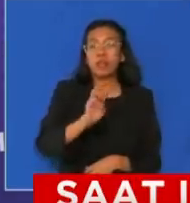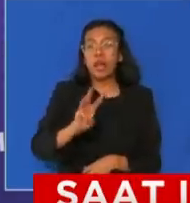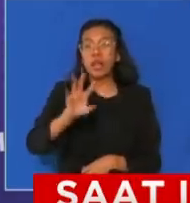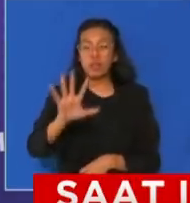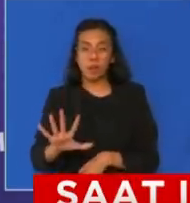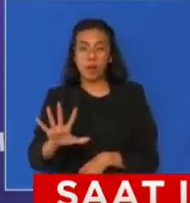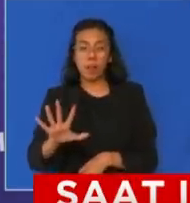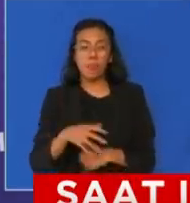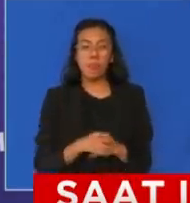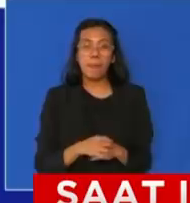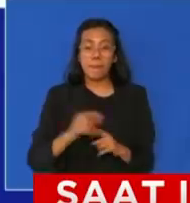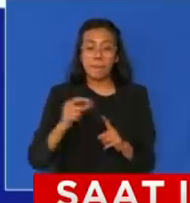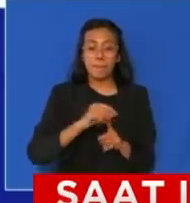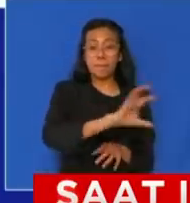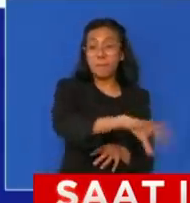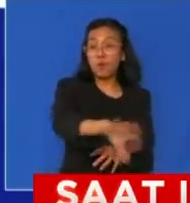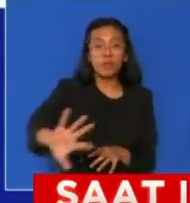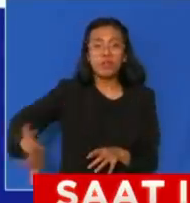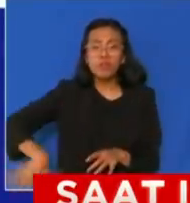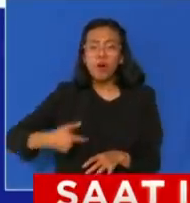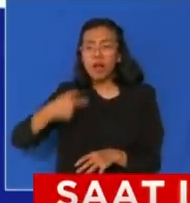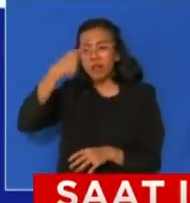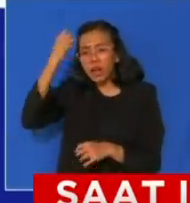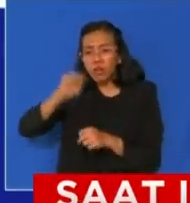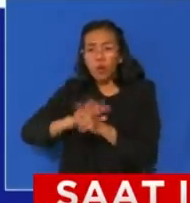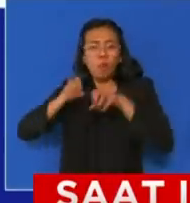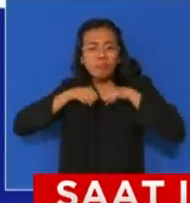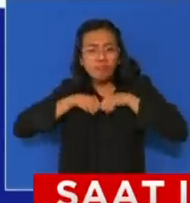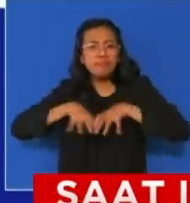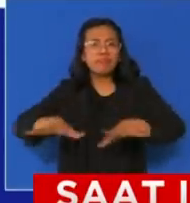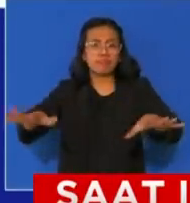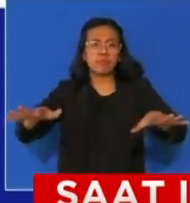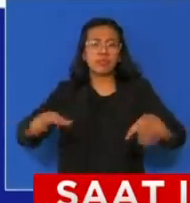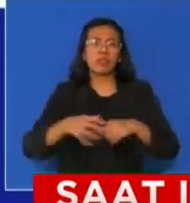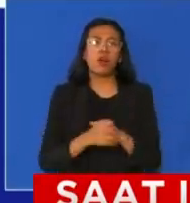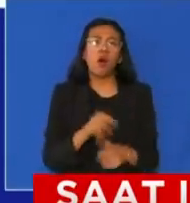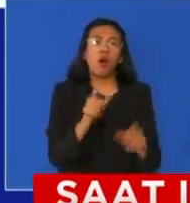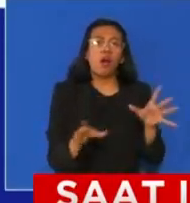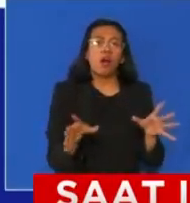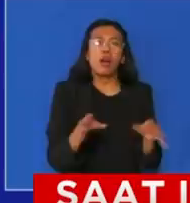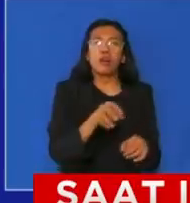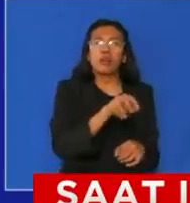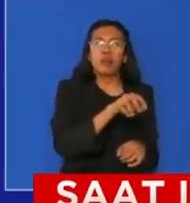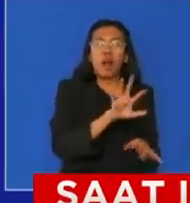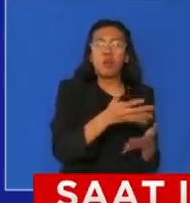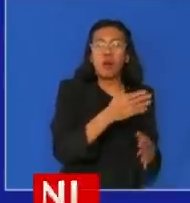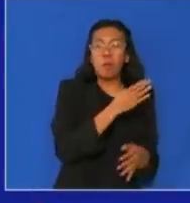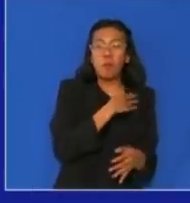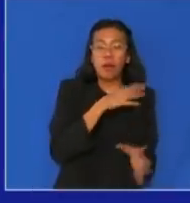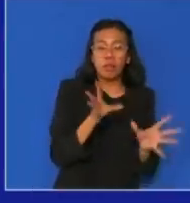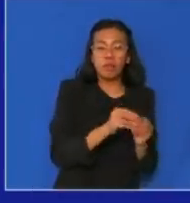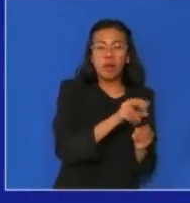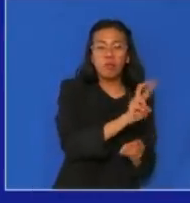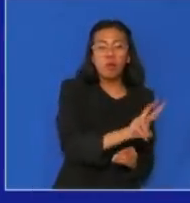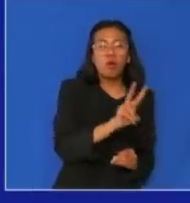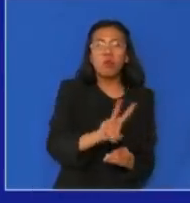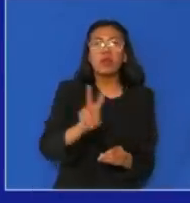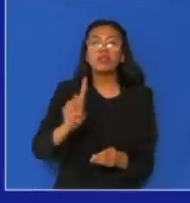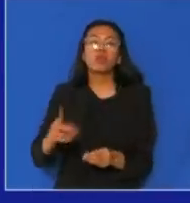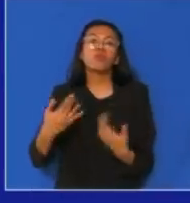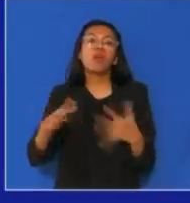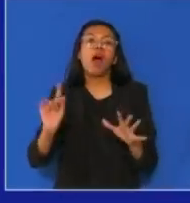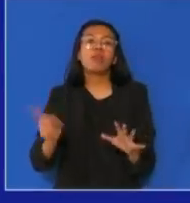sudah seluruh provinsi terdampak sudah 221 kabupaten kota yang berdampak